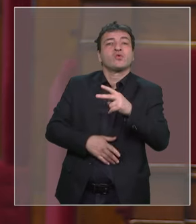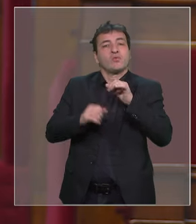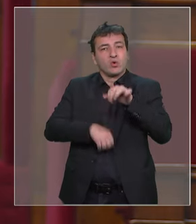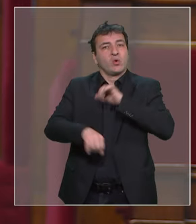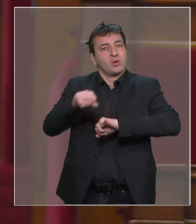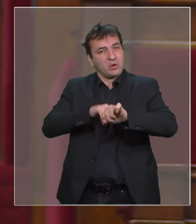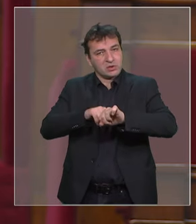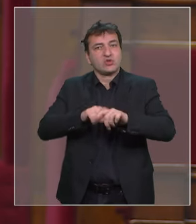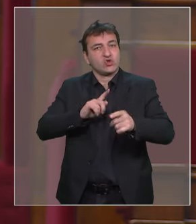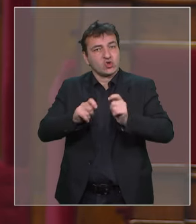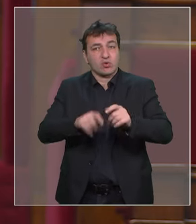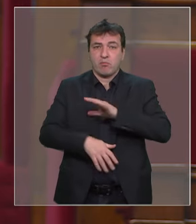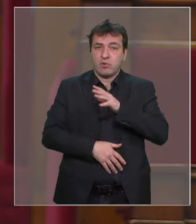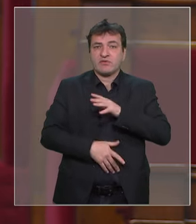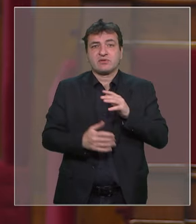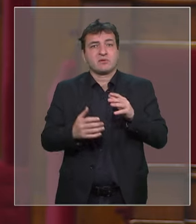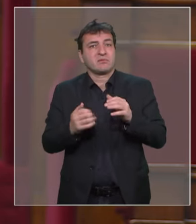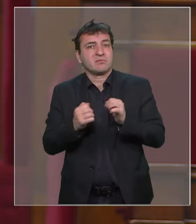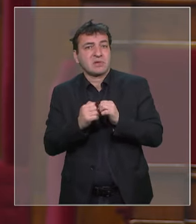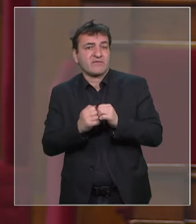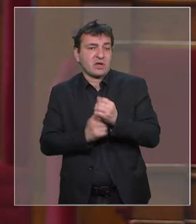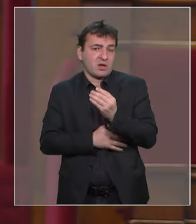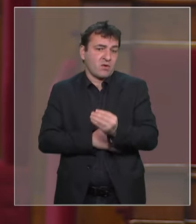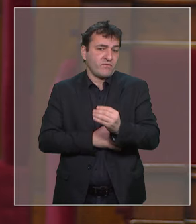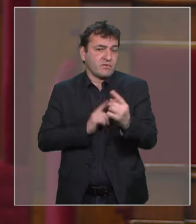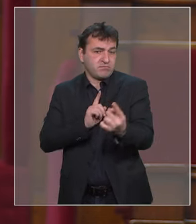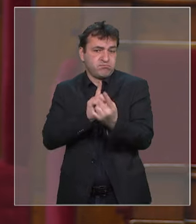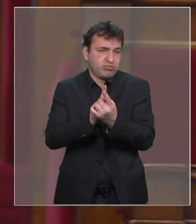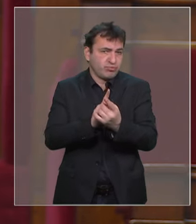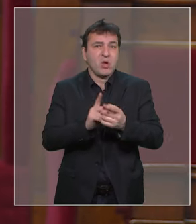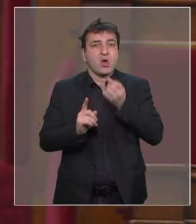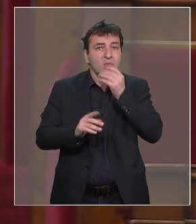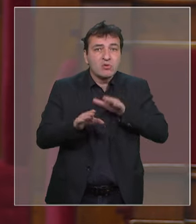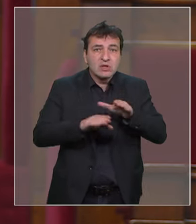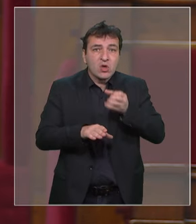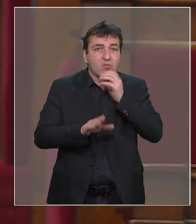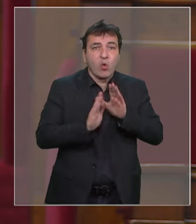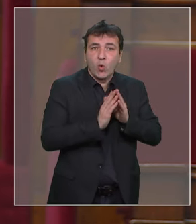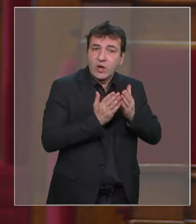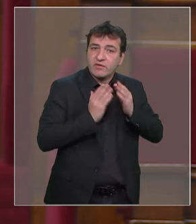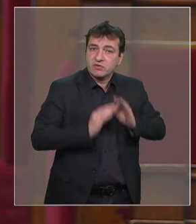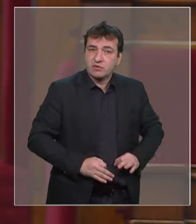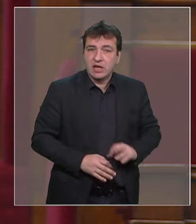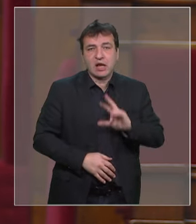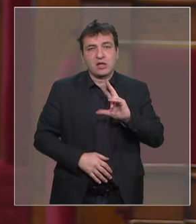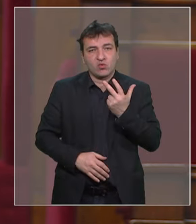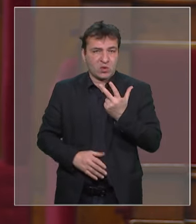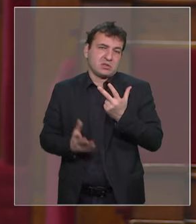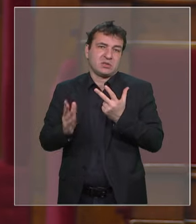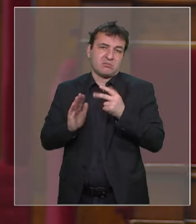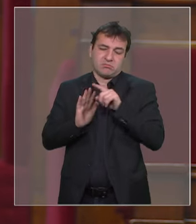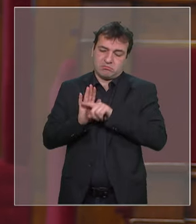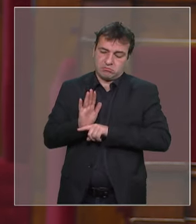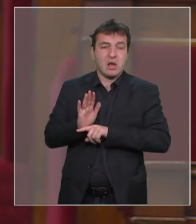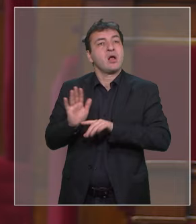organisationnels, un professeur face à chaque enfant, les bonnes méthodes, les bons manuels. Et les troisièmes tiennent de principes. Le respect du